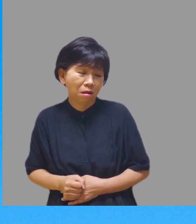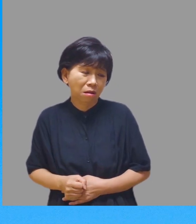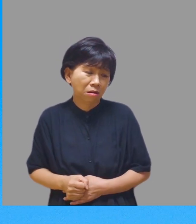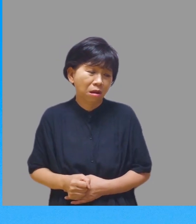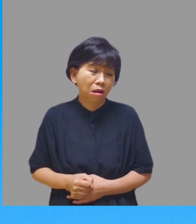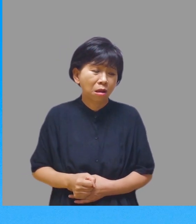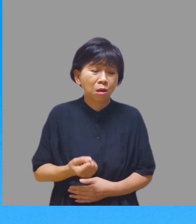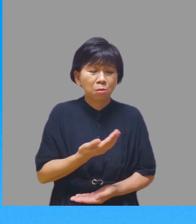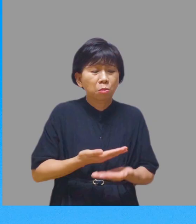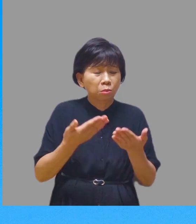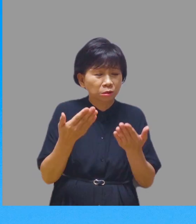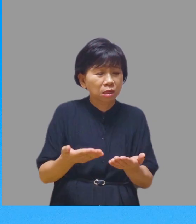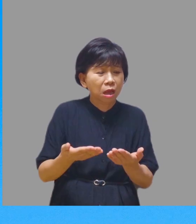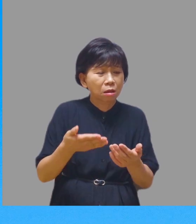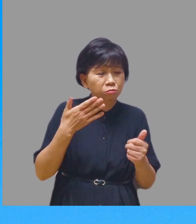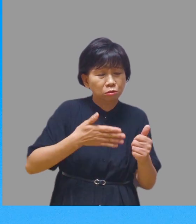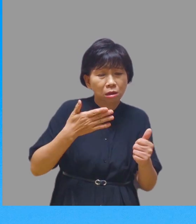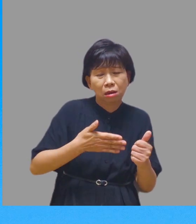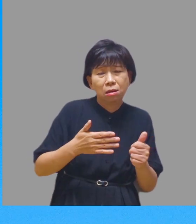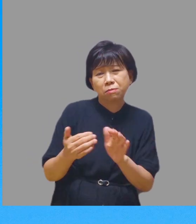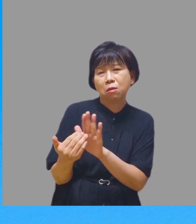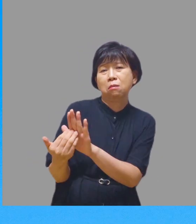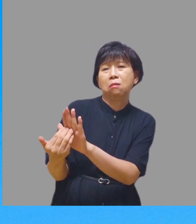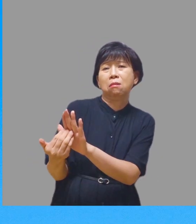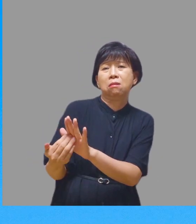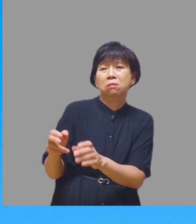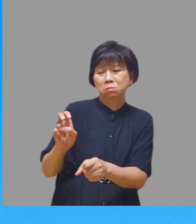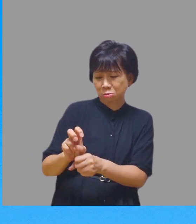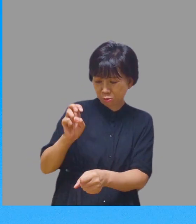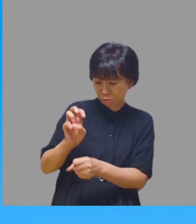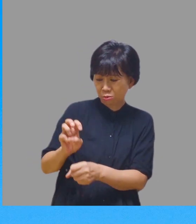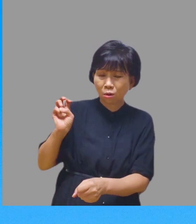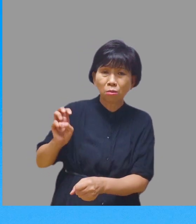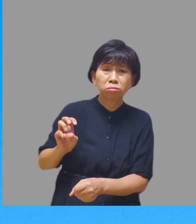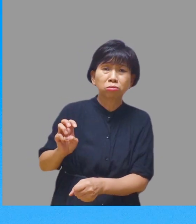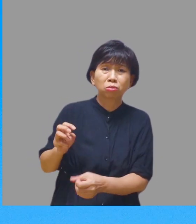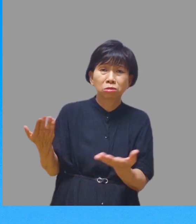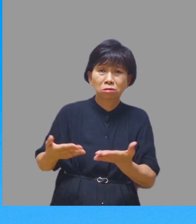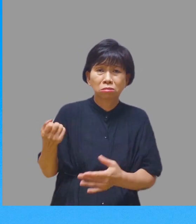전 아직까지 섬길 때가 안 된 것 같아요. 20년, 30년이 지났는데